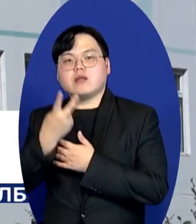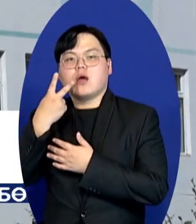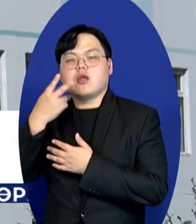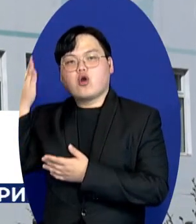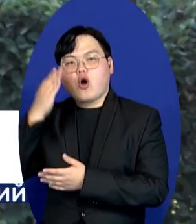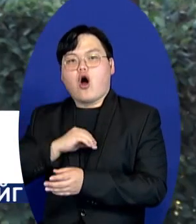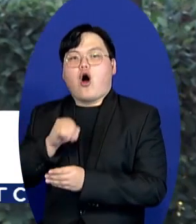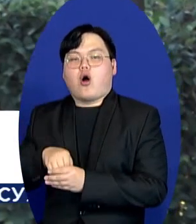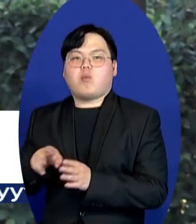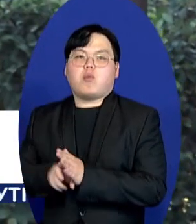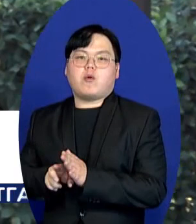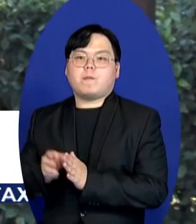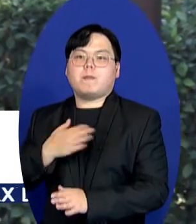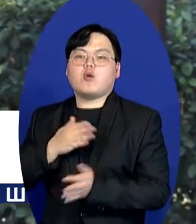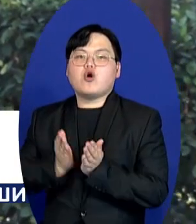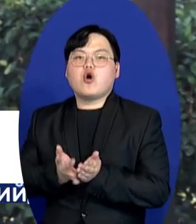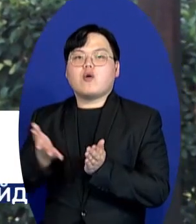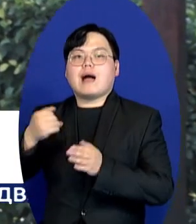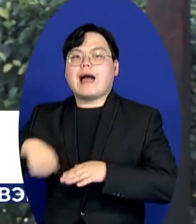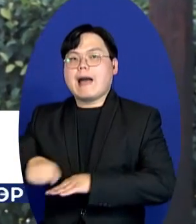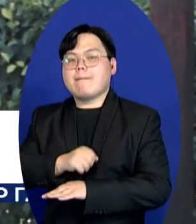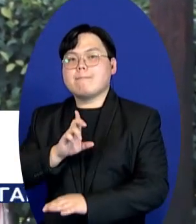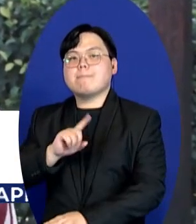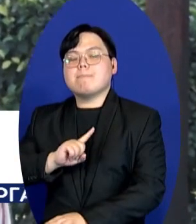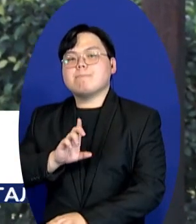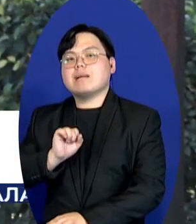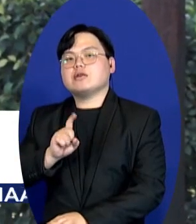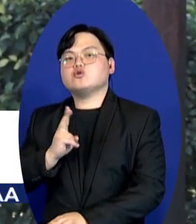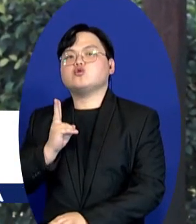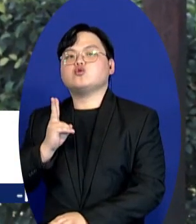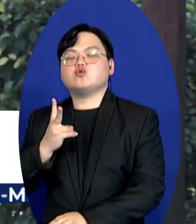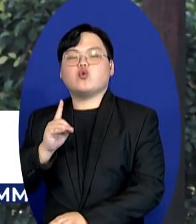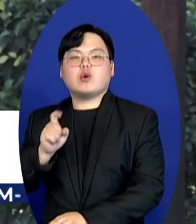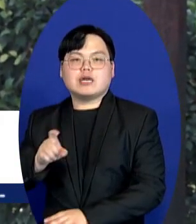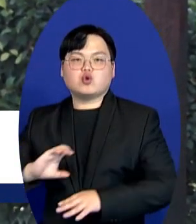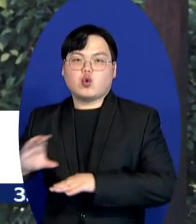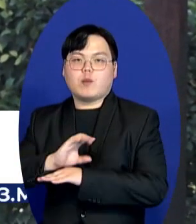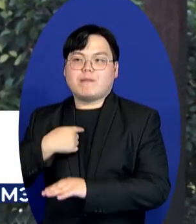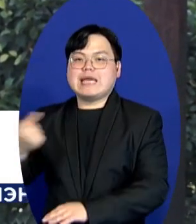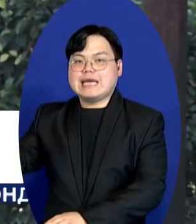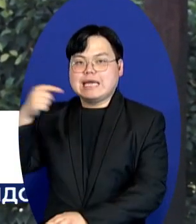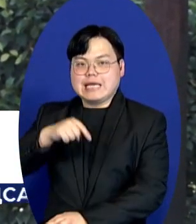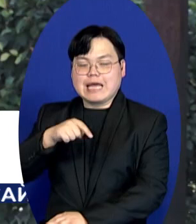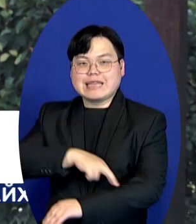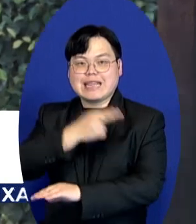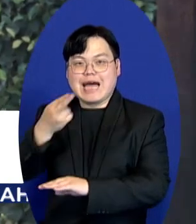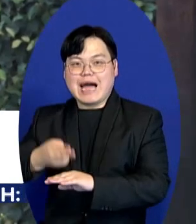байна. Би Хөсгөлэн аймгийн Баянзүрсэнээс ирсэн. Одоо тэгээд энэ дархны анхаахан хоногийн үндэсний сургууль